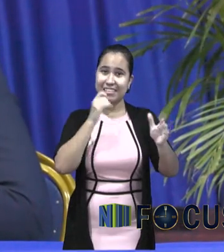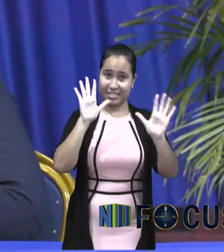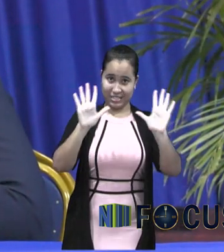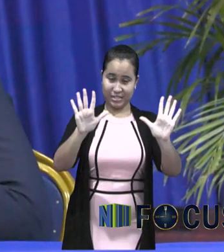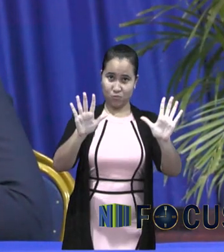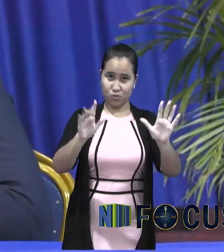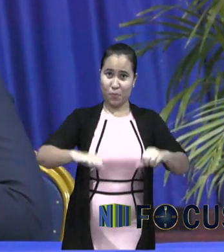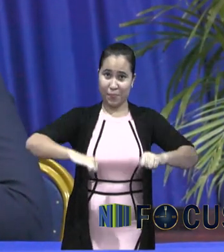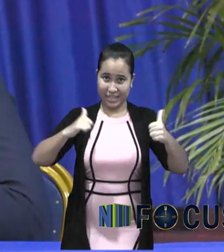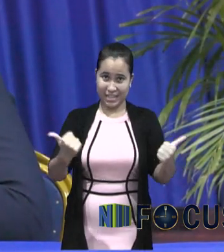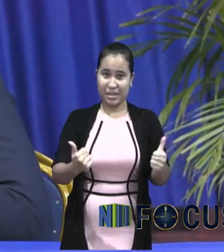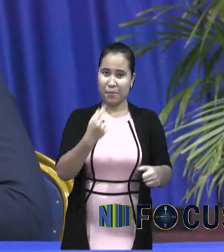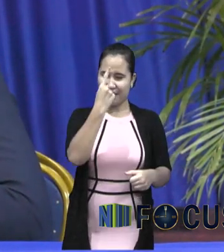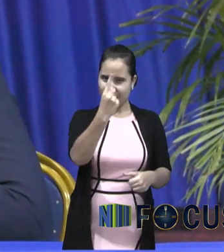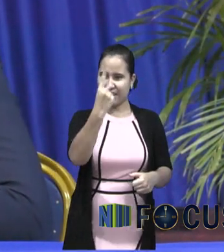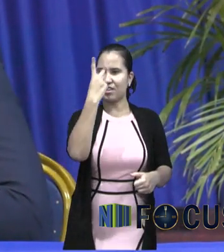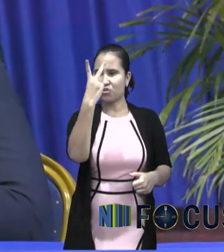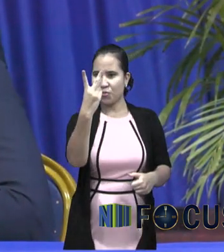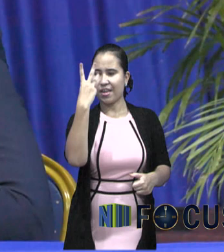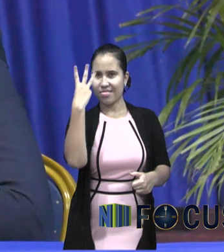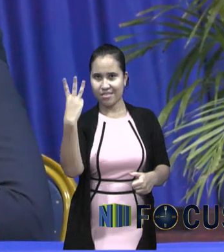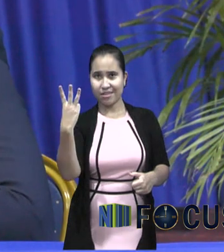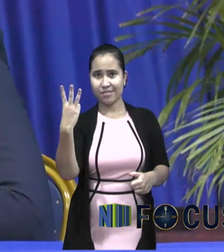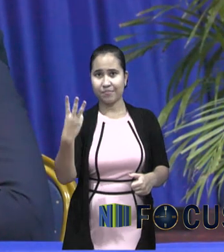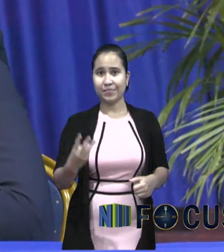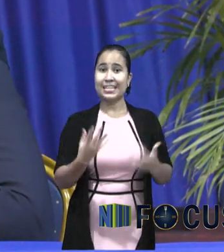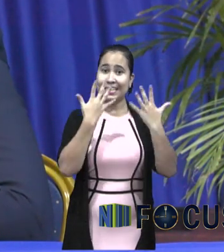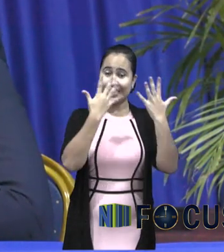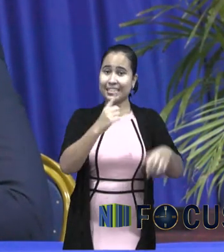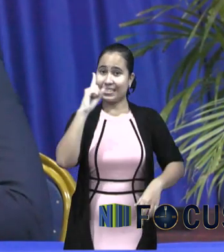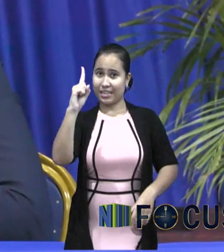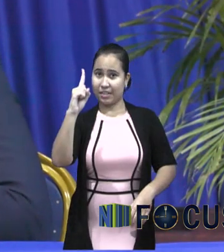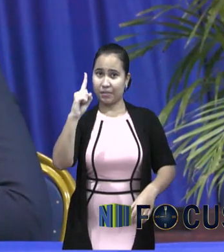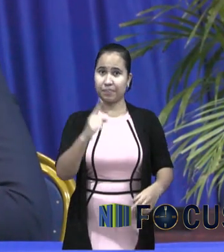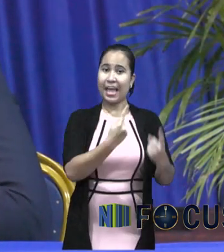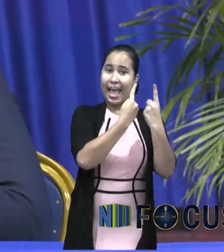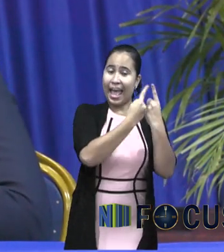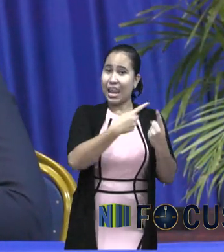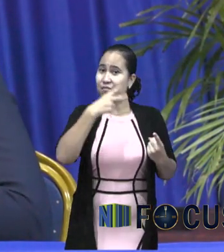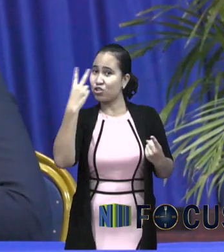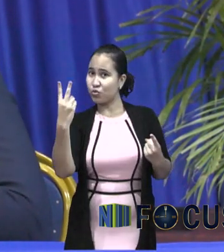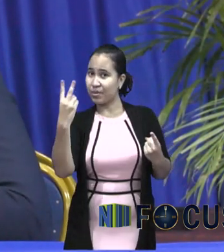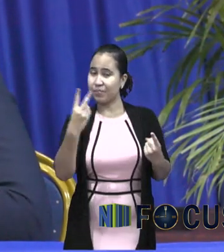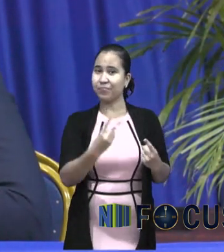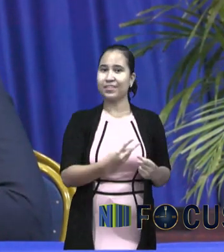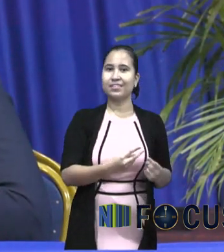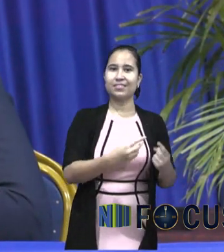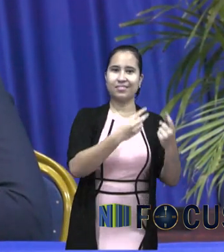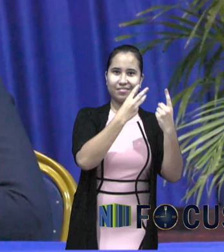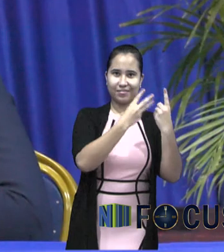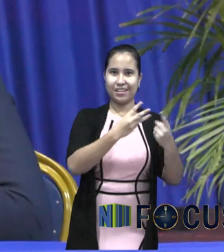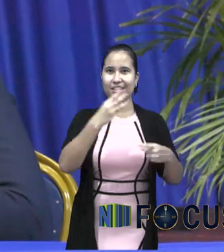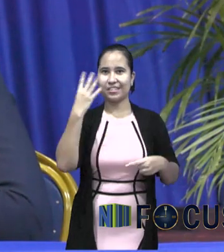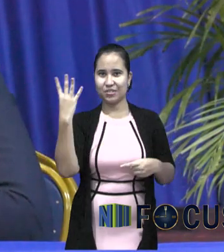tellen. 1. 2, 3, dus dat wil zeggen 10 is 1, 11 is 2, 12 is 3,